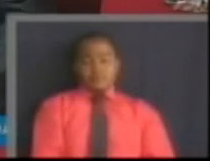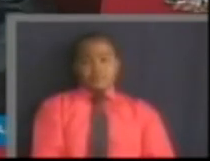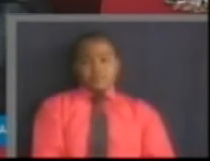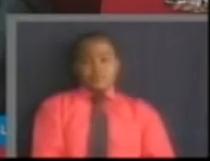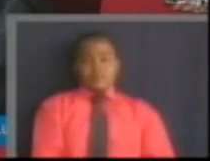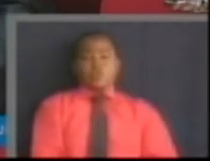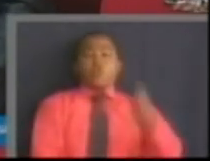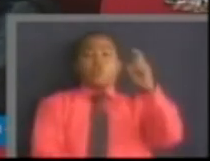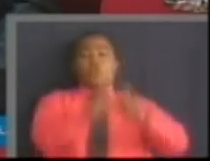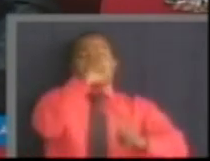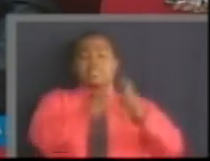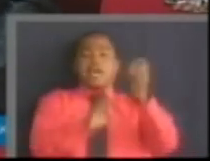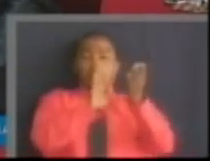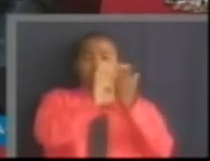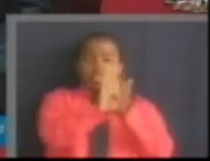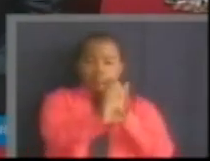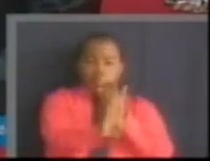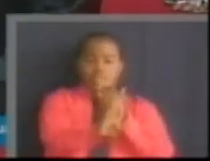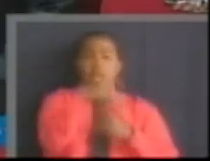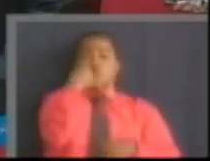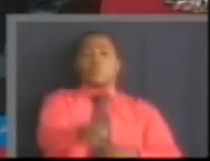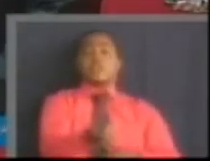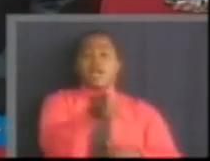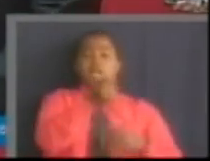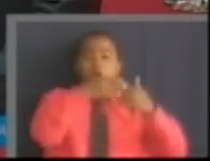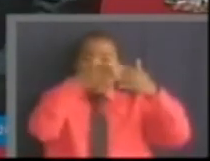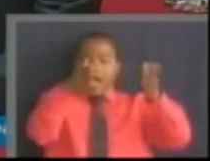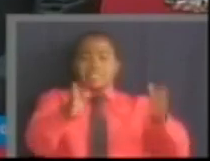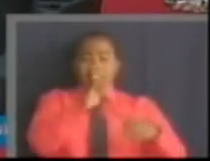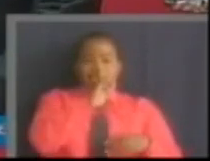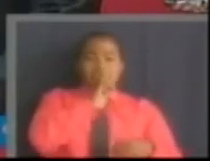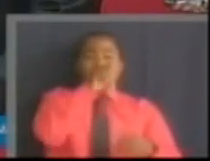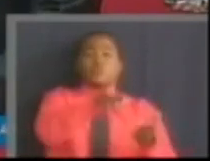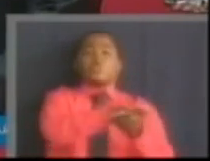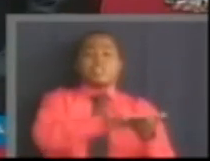Mpinzani ukipinga kura ya wazi na siri, hiyo ni principle. Sio